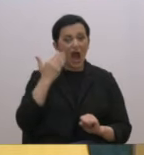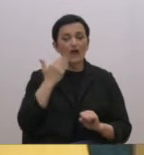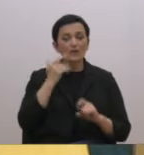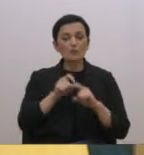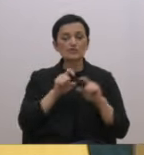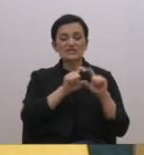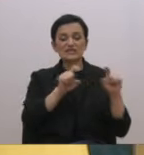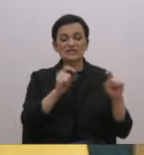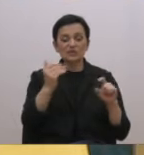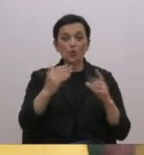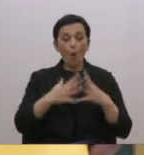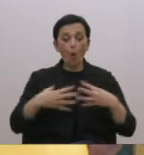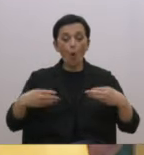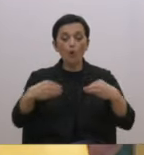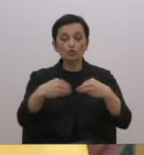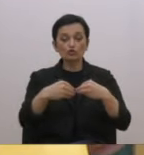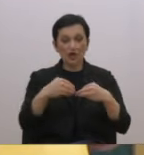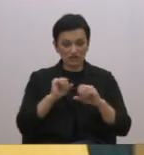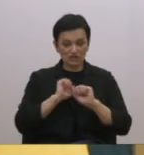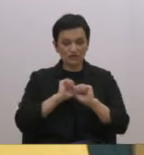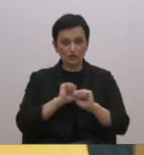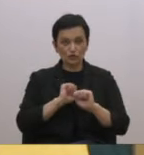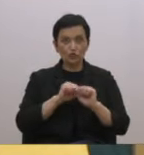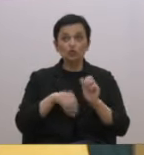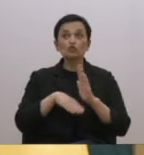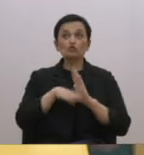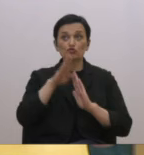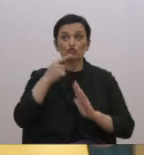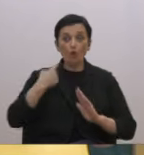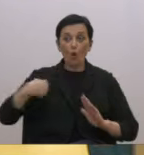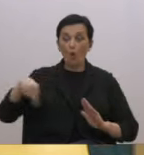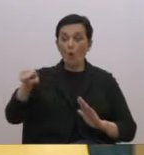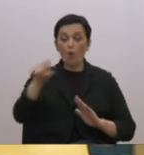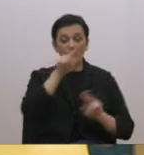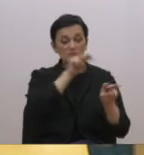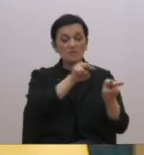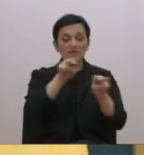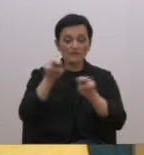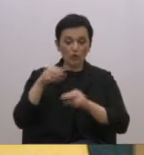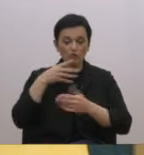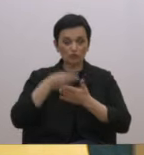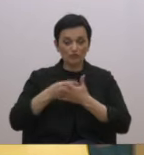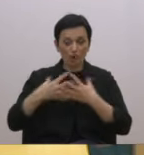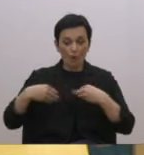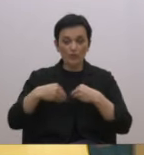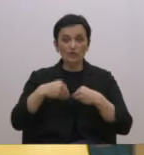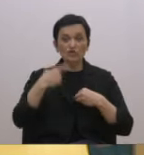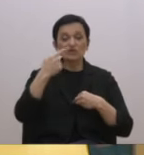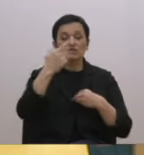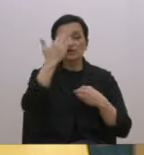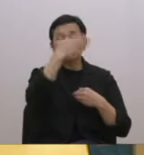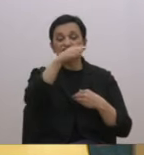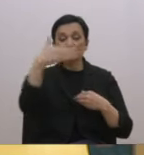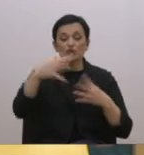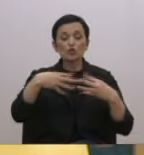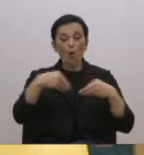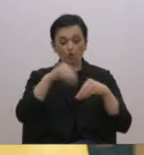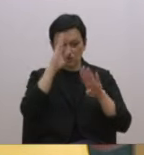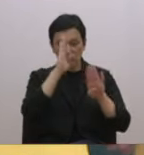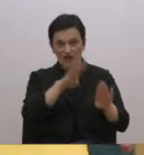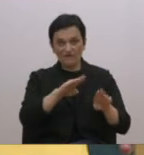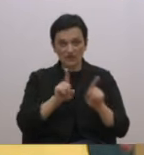ასევე. ოჯახს ვიცავთ, ჩემოკარგებო, ისე ჯობია ყველამ ჩვენ ოჯახებს მივხედოთ და სხვის ოჯახებს დავანებოთ თავი, წესი